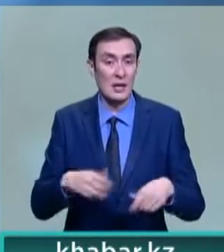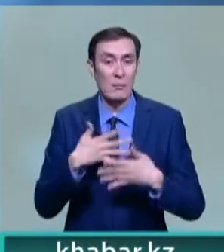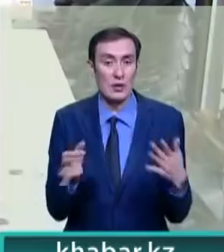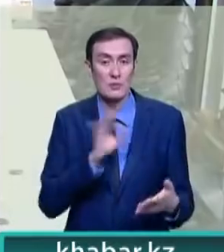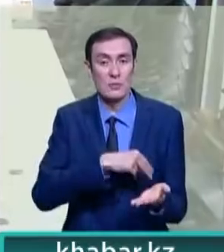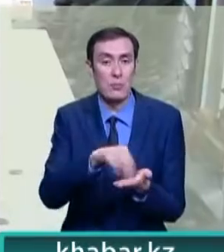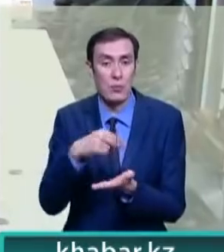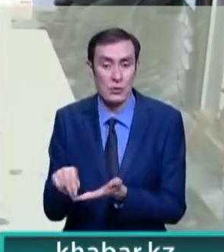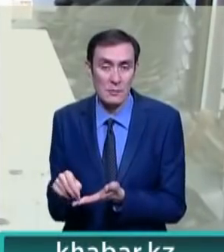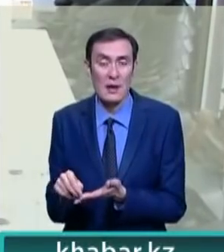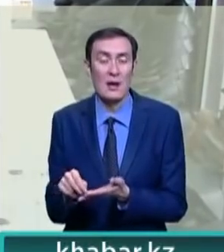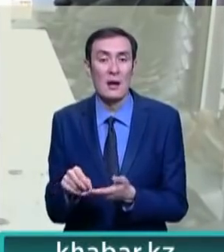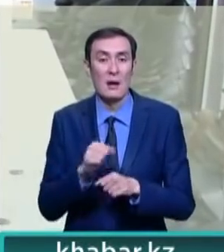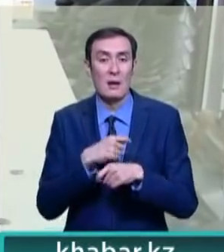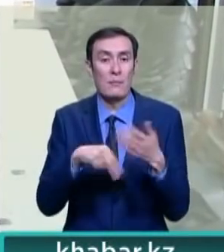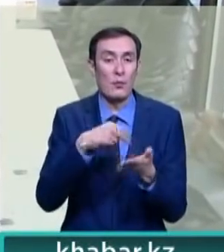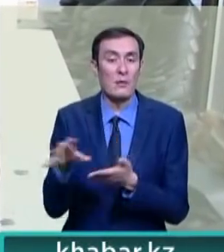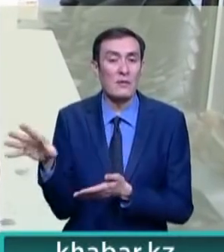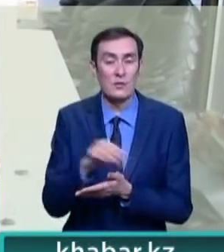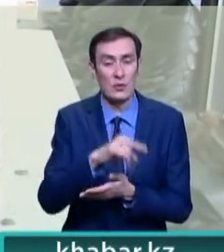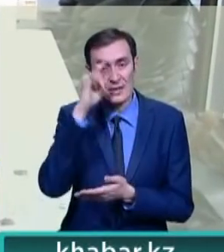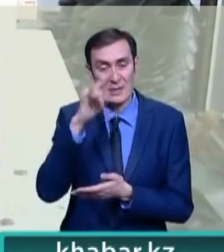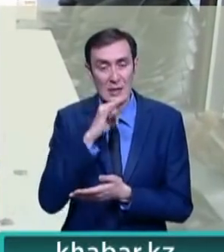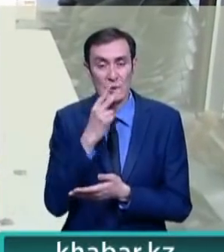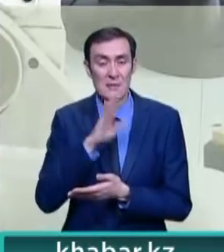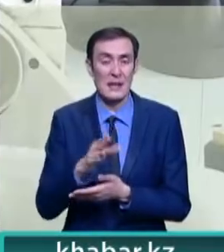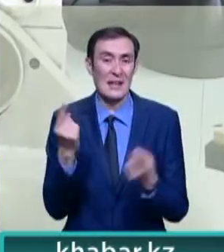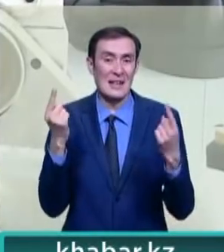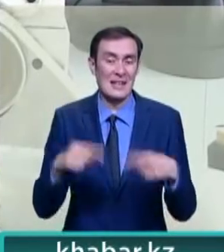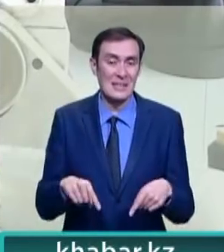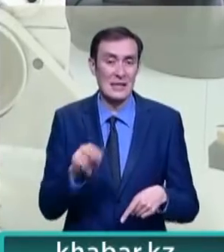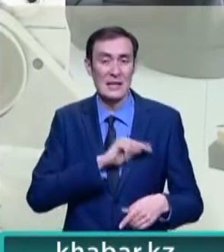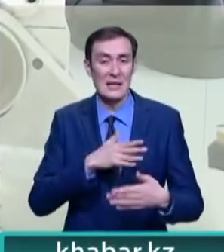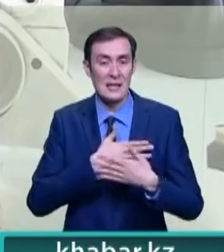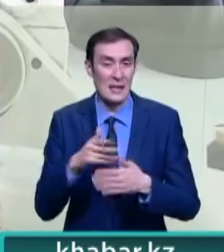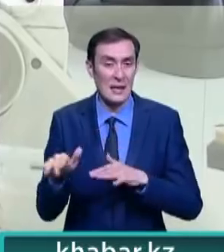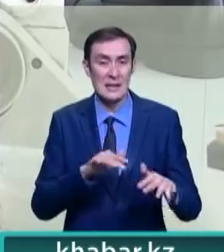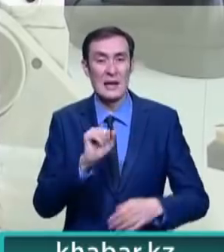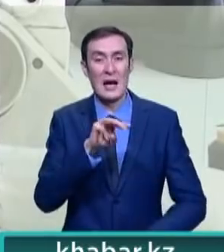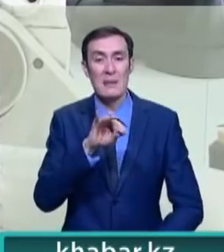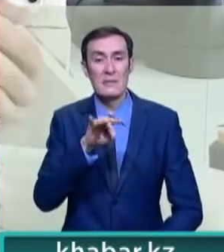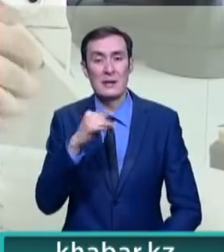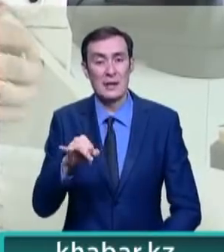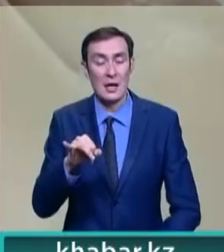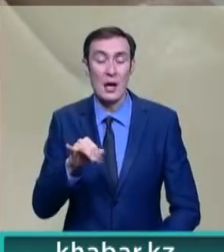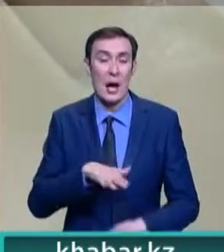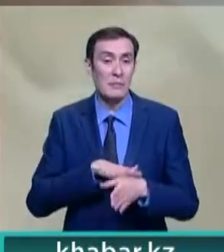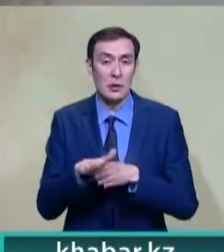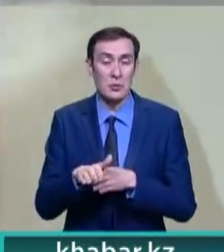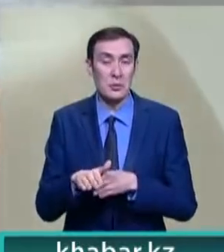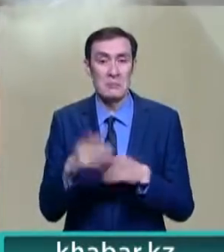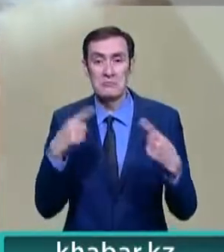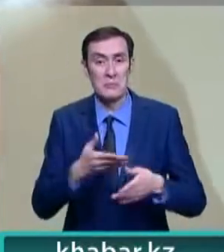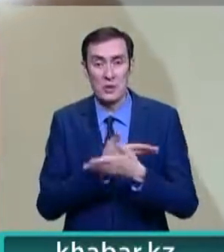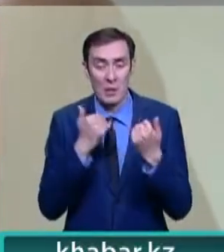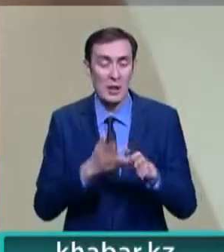большим спросом. Товар расходится по всему Казахстану. Несмотря на кризис, деятельность Амиртая Байбасара абсолютно не пострадала,